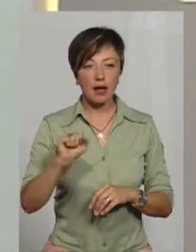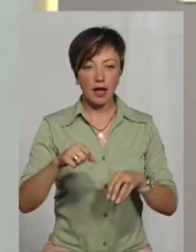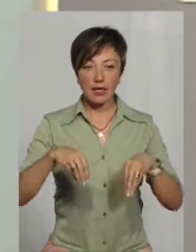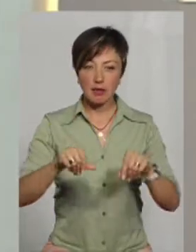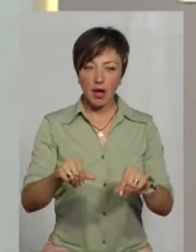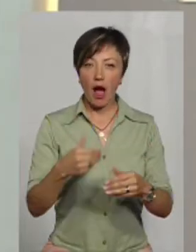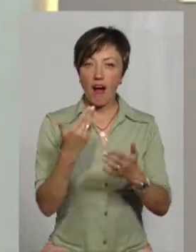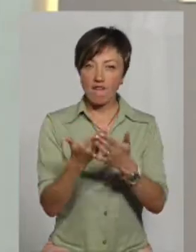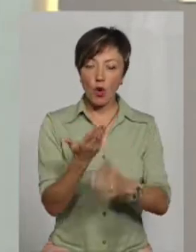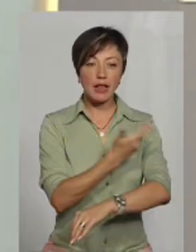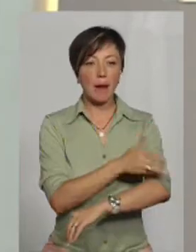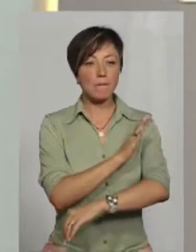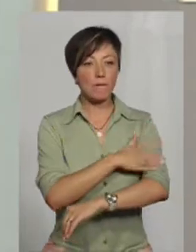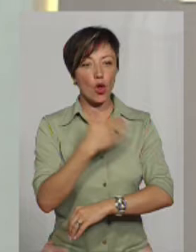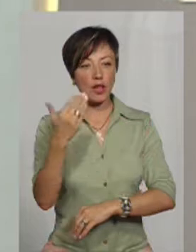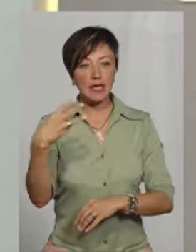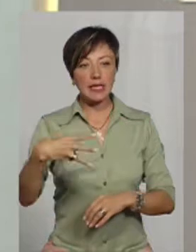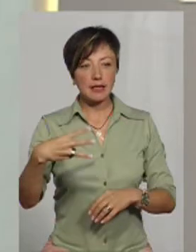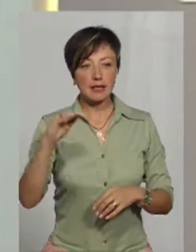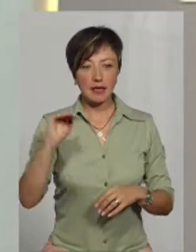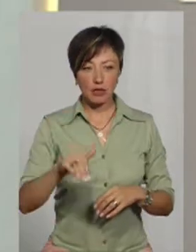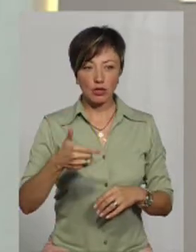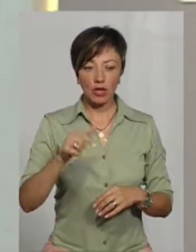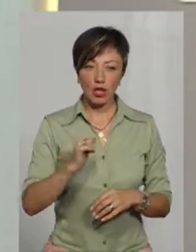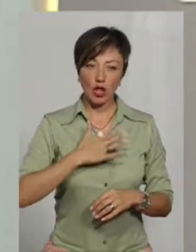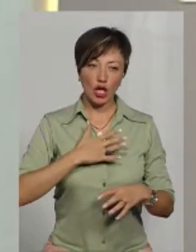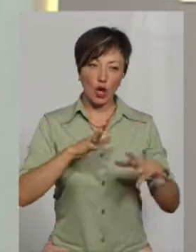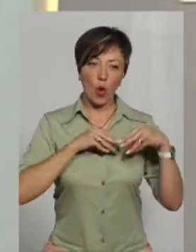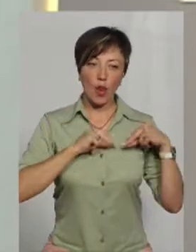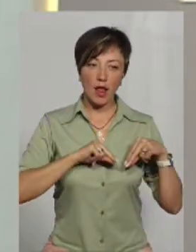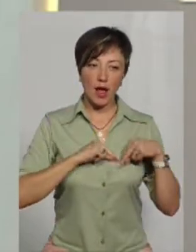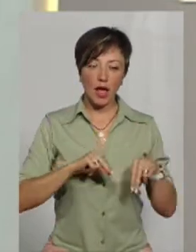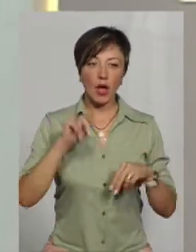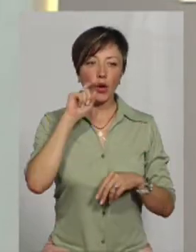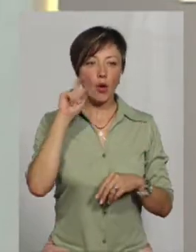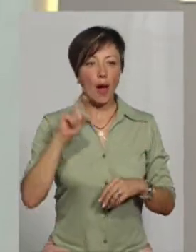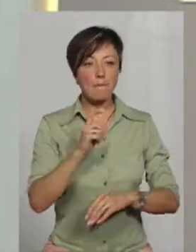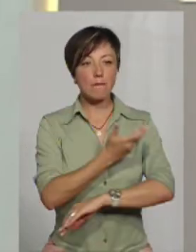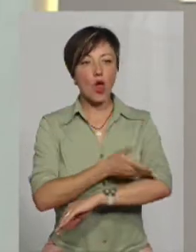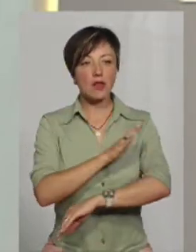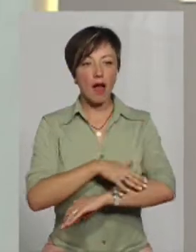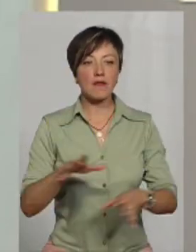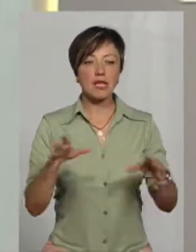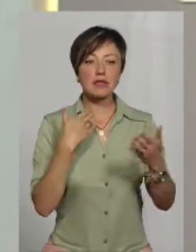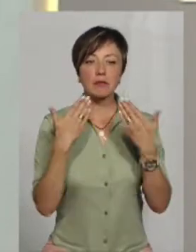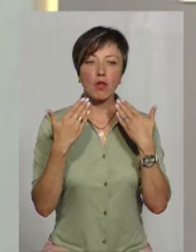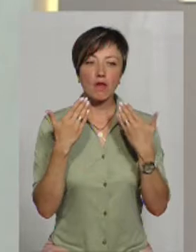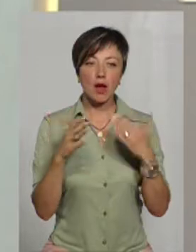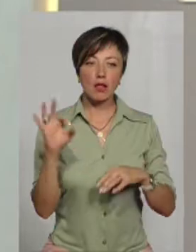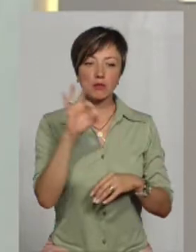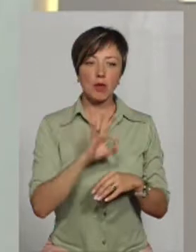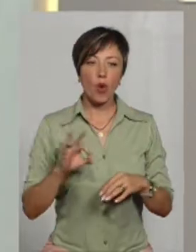6 тисячах гектарів землі, а от на Полтавщині на 30 тисячах гектарів. Наші колеги із UA Полтава спілкувалися